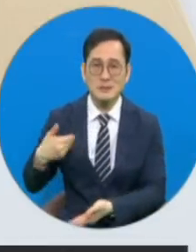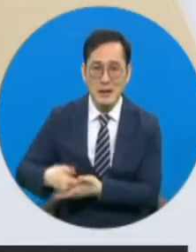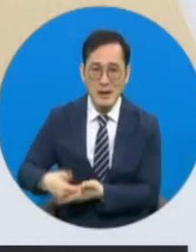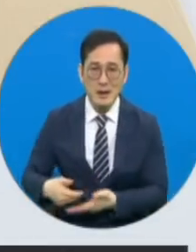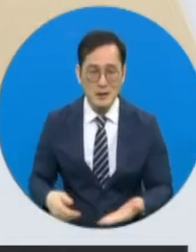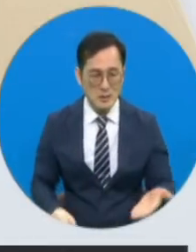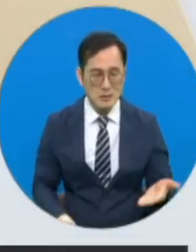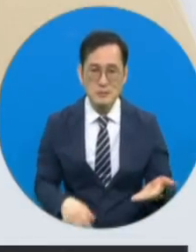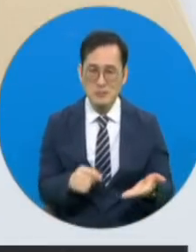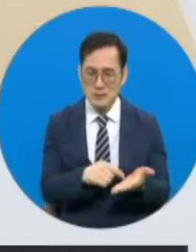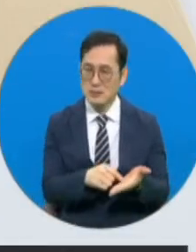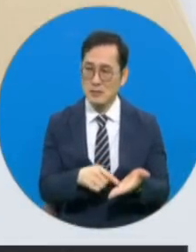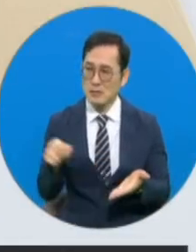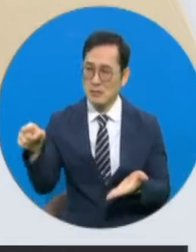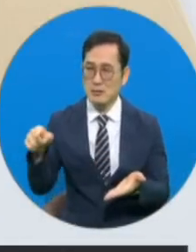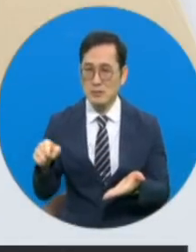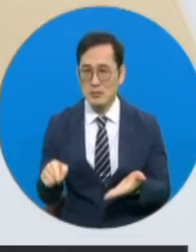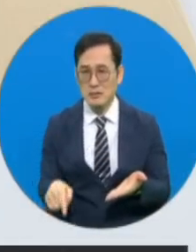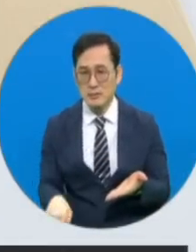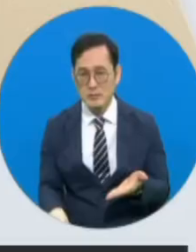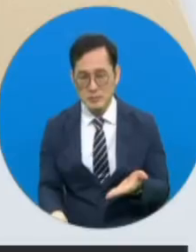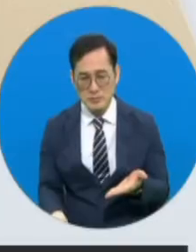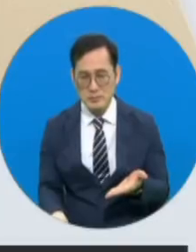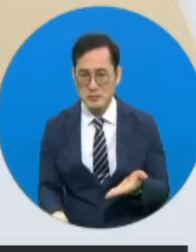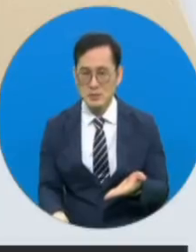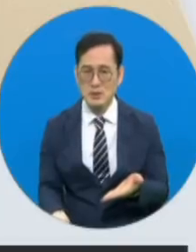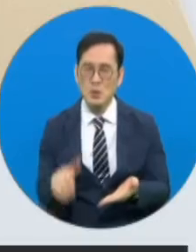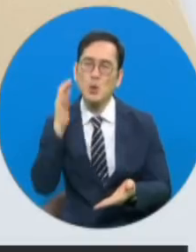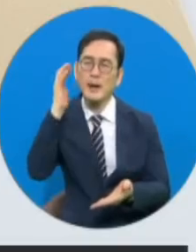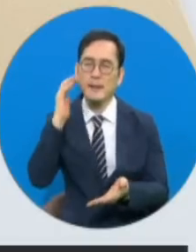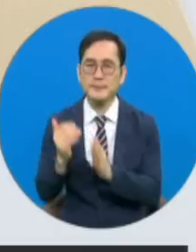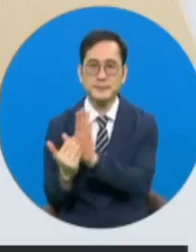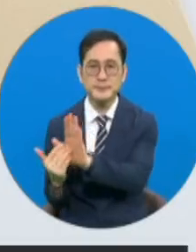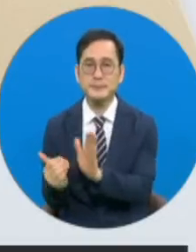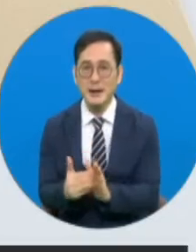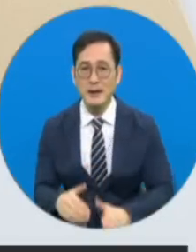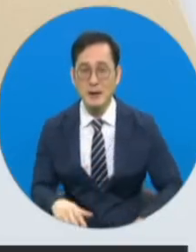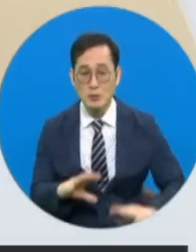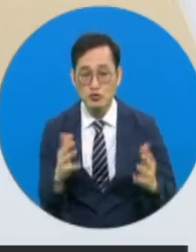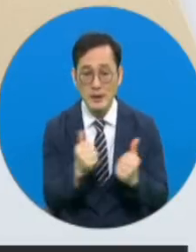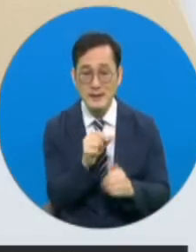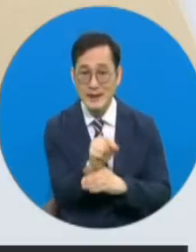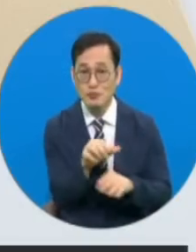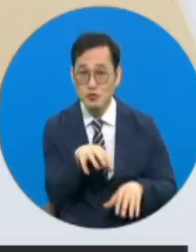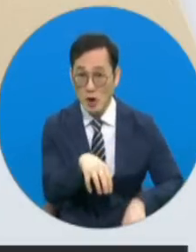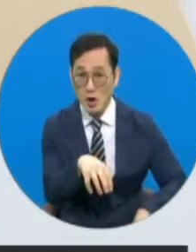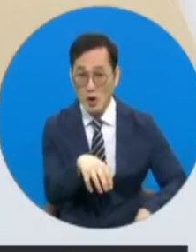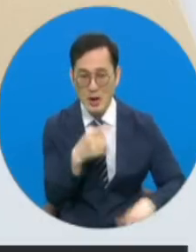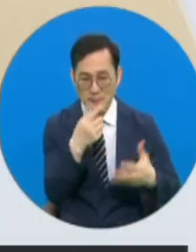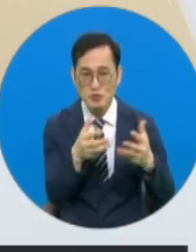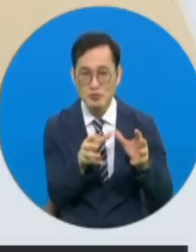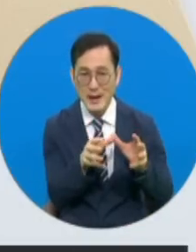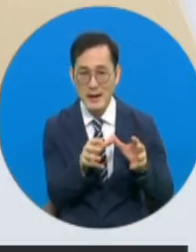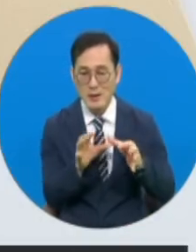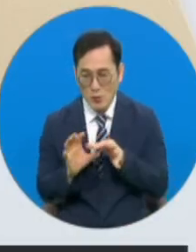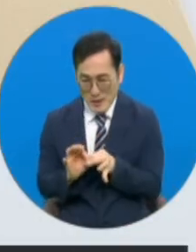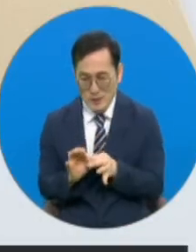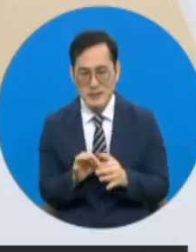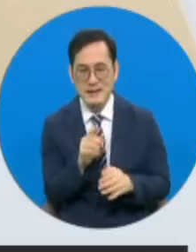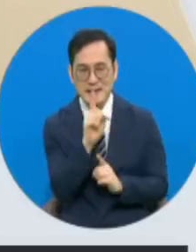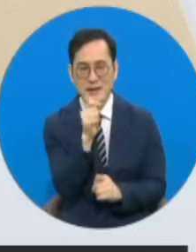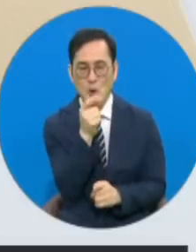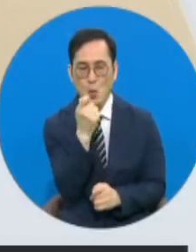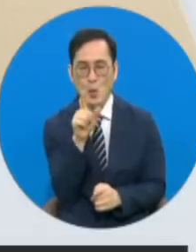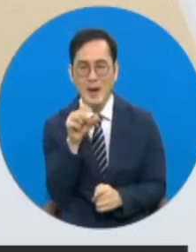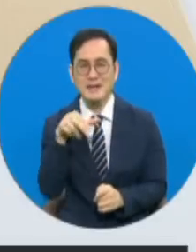혐의가 특정 안 됐다라며 제출을 거부했습니다 국회 사무처 사무처장은 민주당 소속의 이광재 전